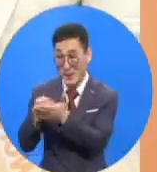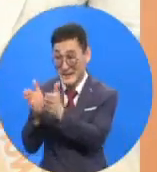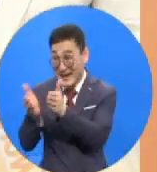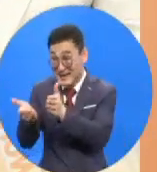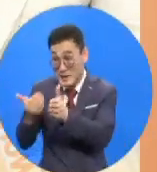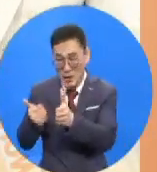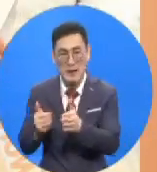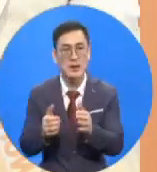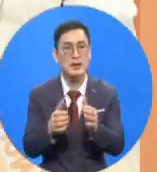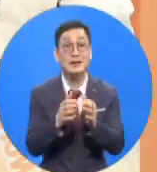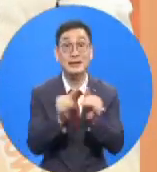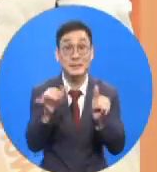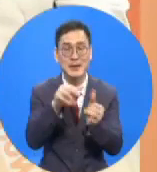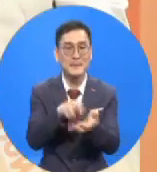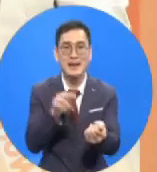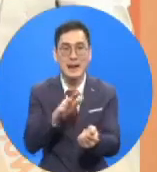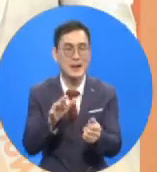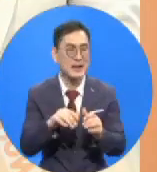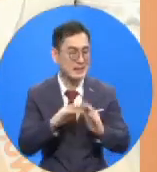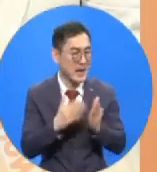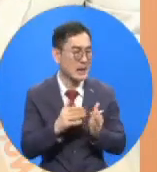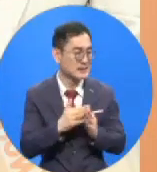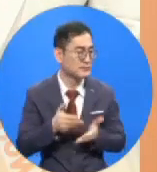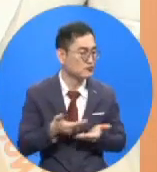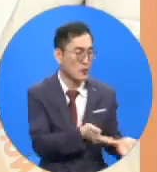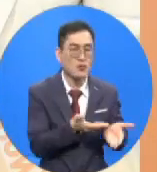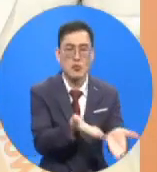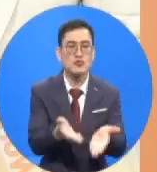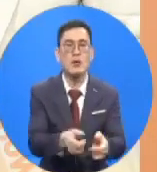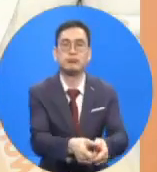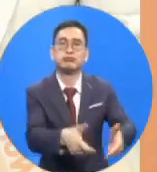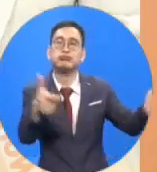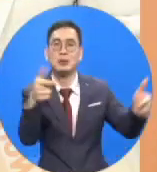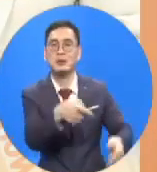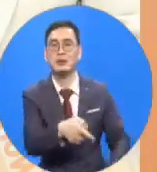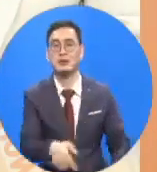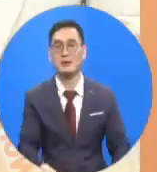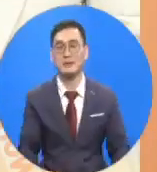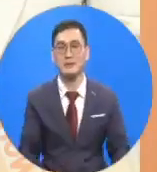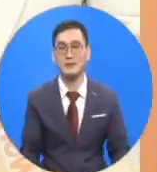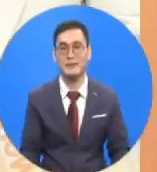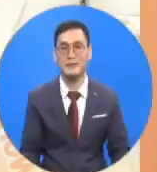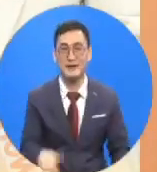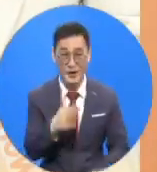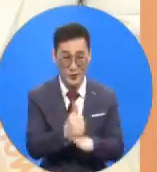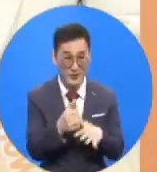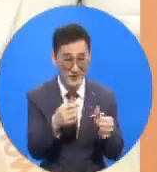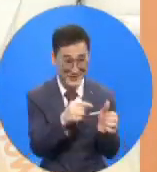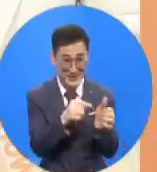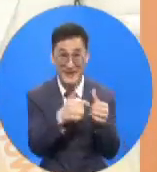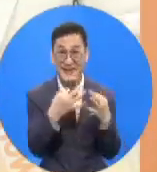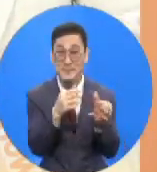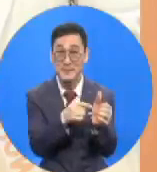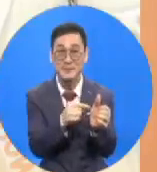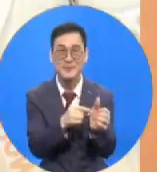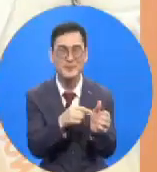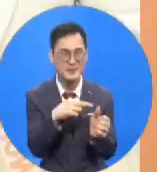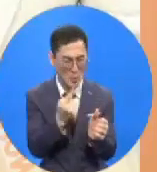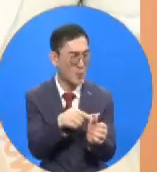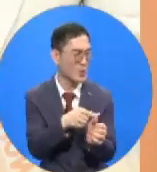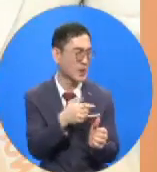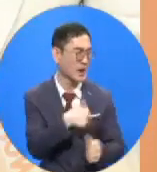사실은 김호근 운동 처가 통찰을 한 거죠 그런데 우리가 이제 자본주의 사회에서 어떻게 텐서 든지 세금을 절세 하고